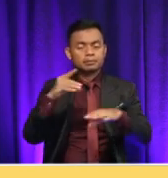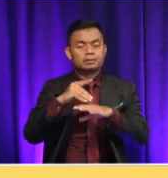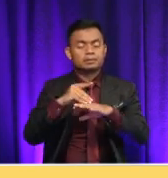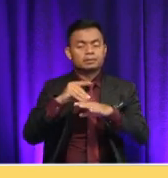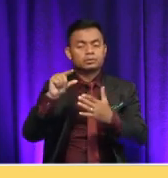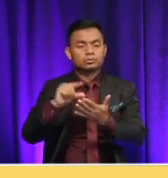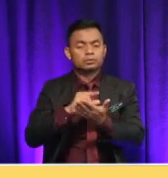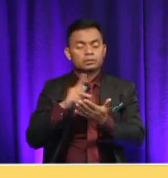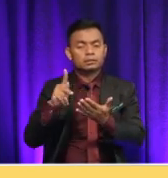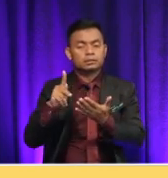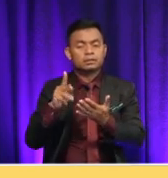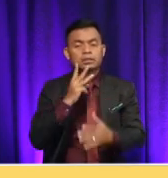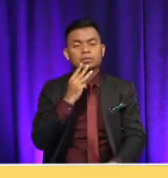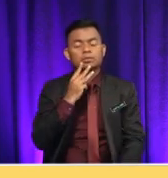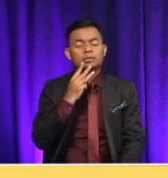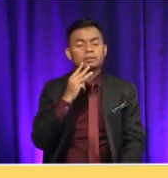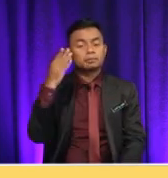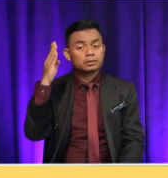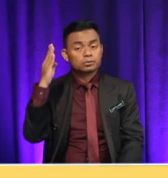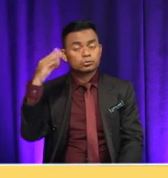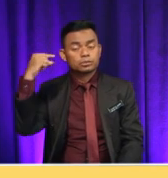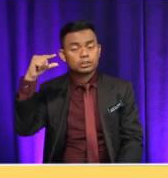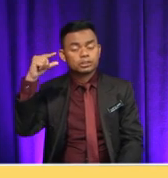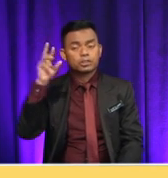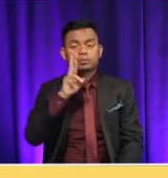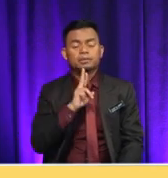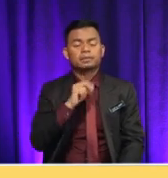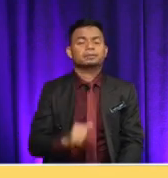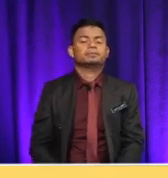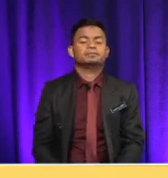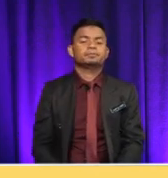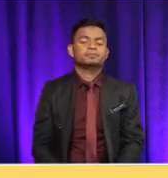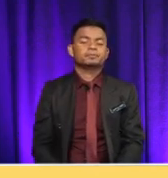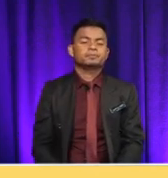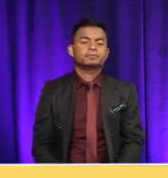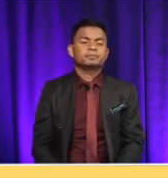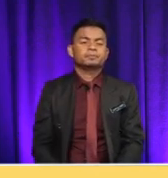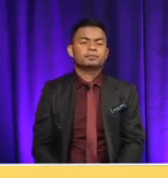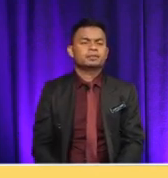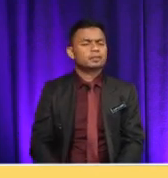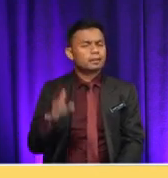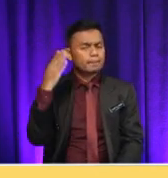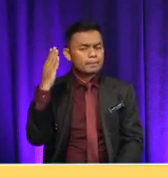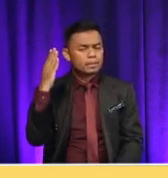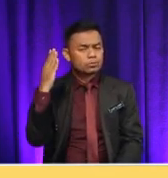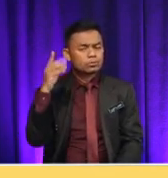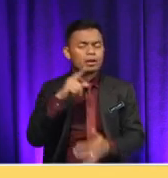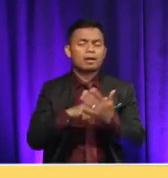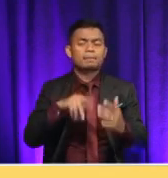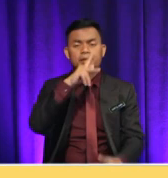ada warna hijau ada juga warna merah Oke so warna biru tuh Apakah jenis bekal dan